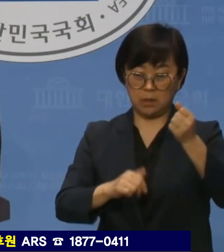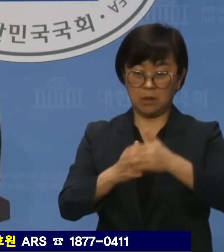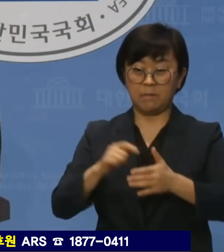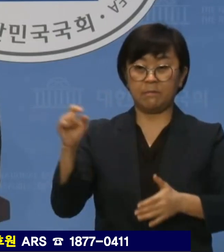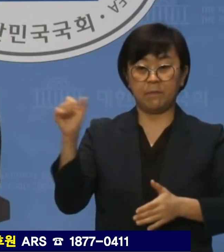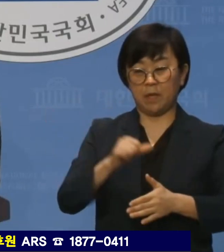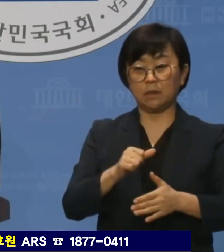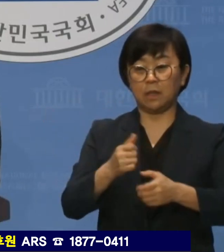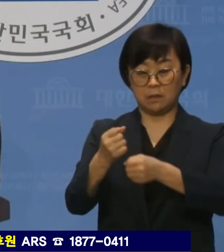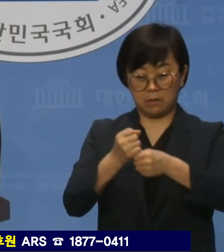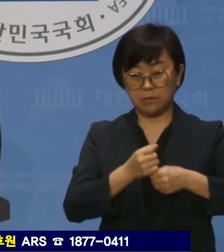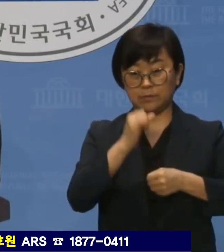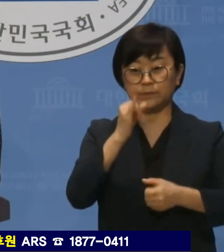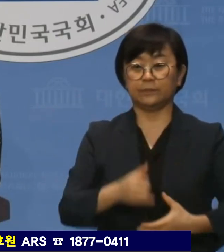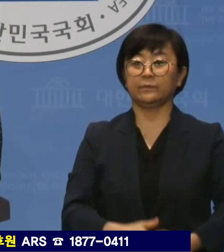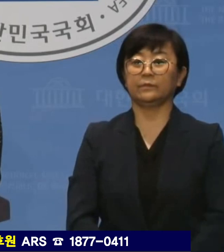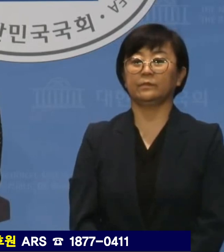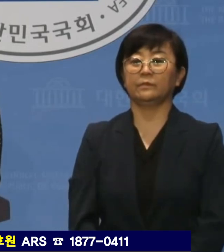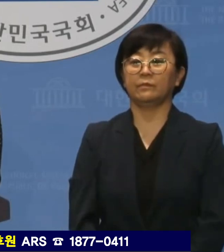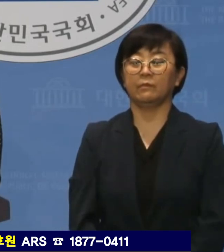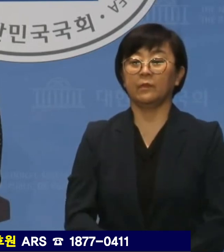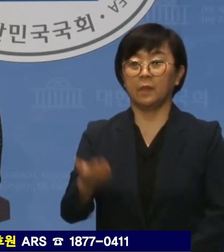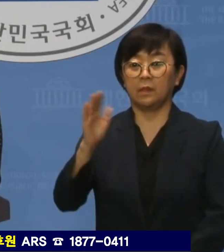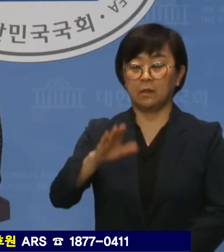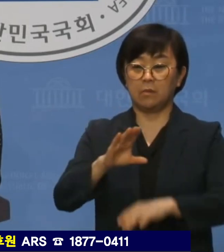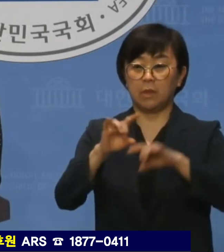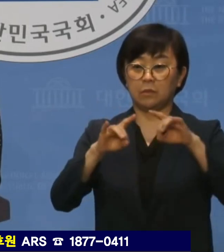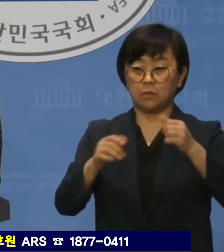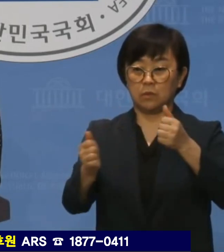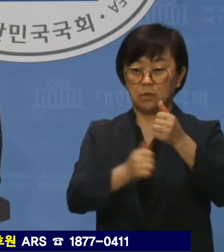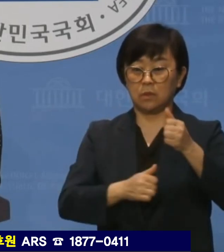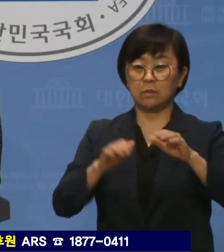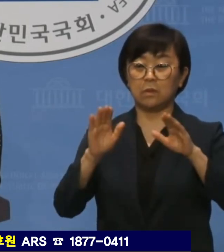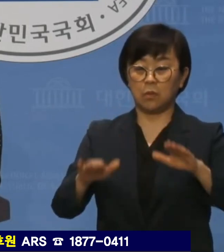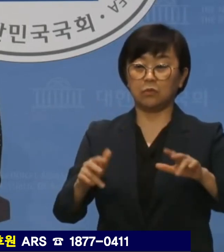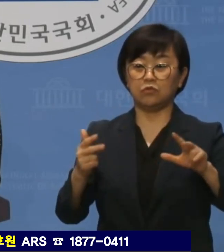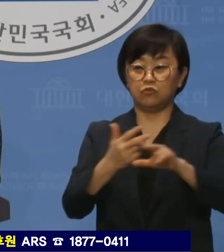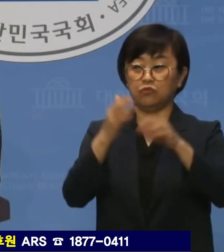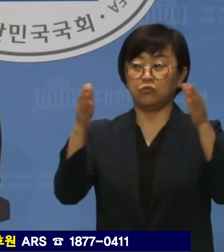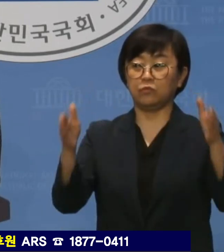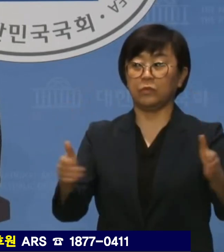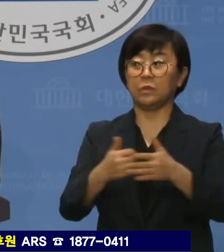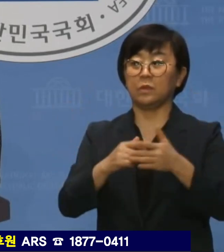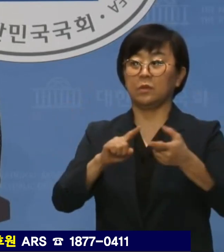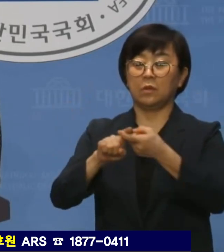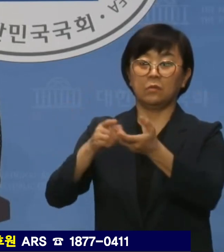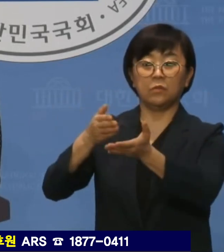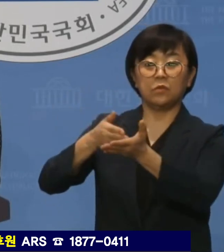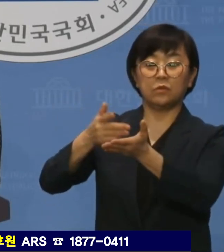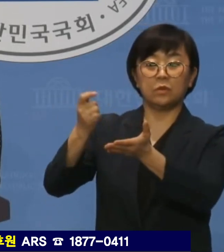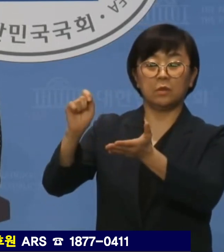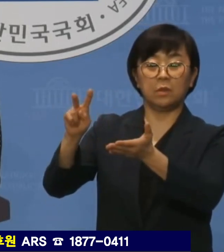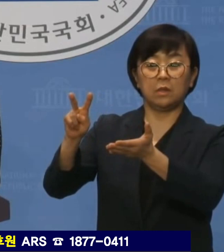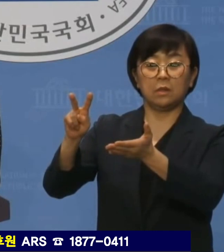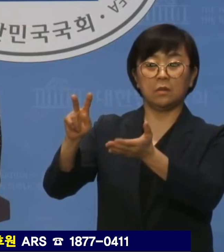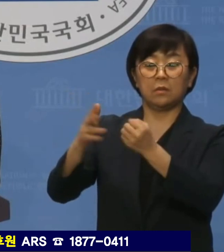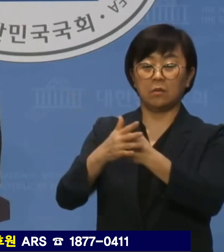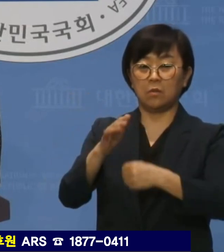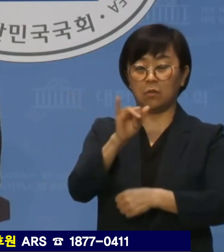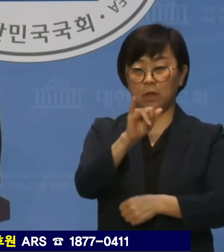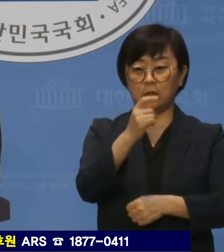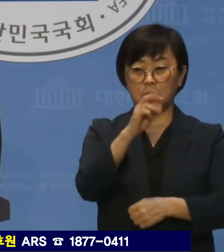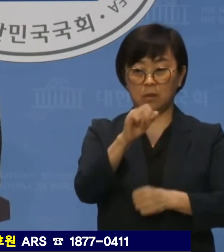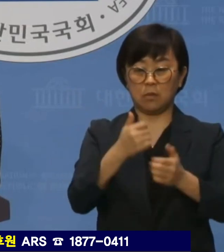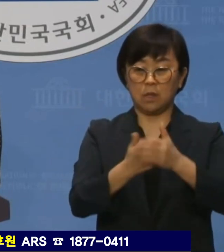고삐를 당기고 있습니다. 그런데 방통위가 이번 주 중에 연합뉴스TV와 함께